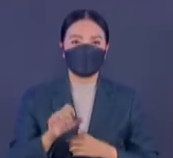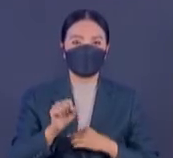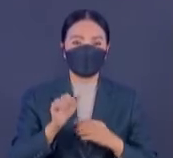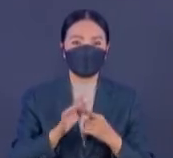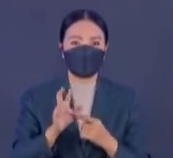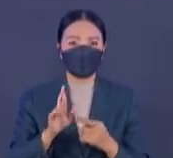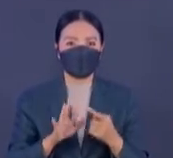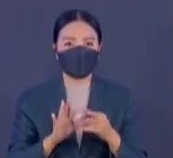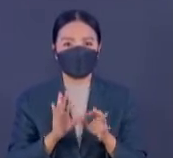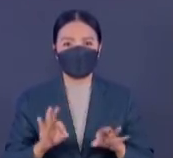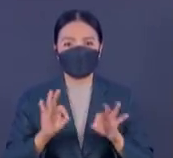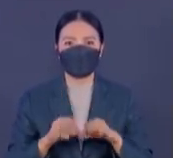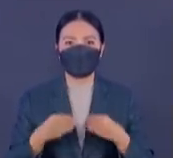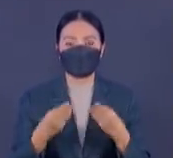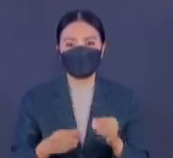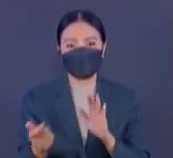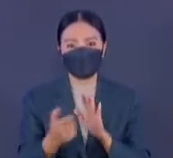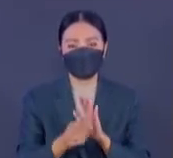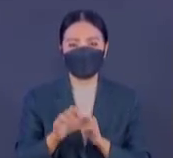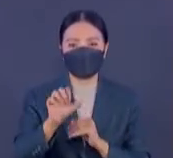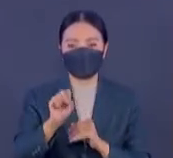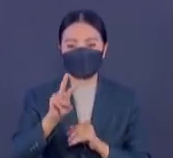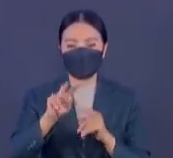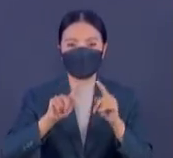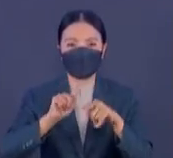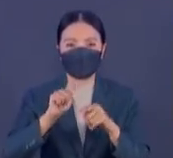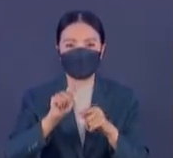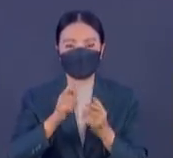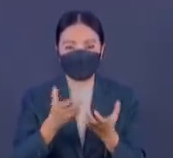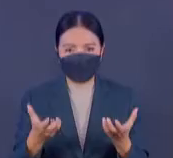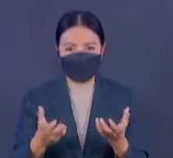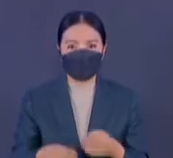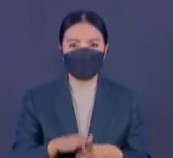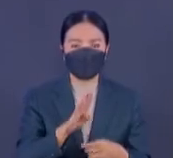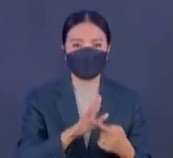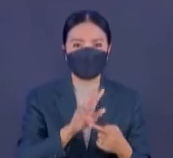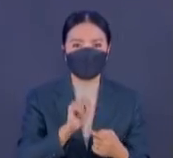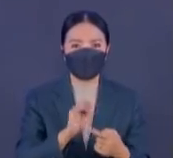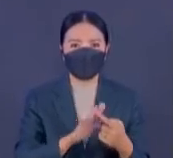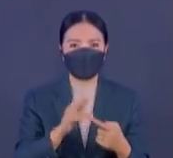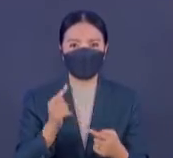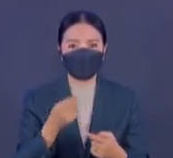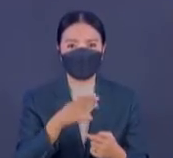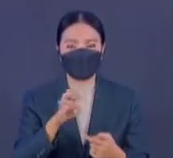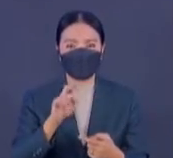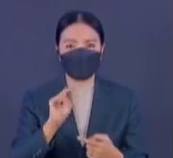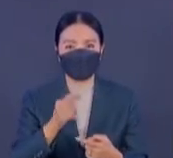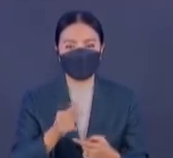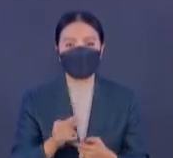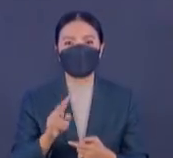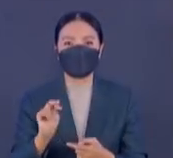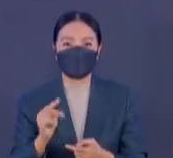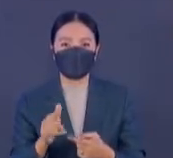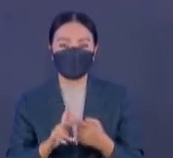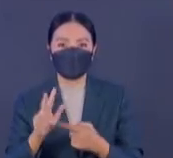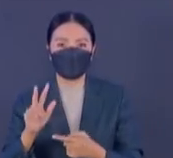คือการผลักดันให้บัญญัติคำว่าสื่อบันเทิงทางเพศแทนคำว่าสื่อลามกอนาจารโดยให้มีหน่วยงานราชการควบคุ